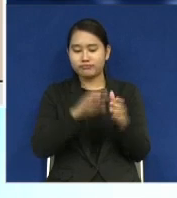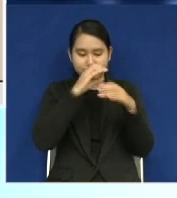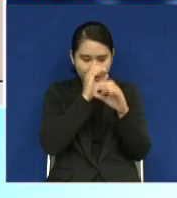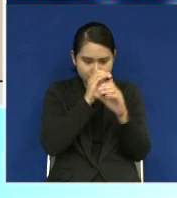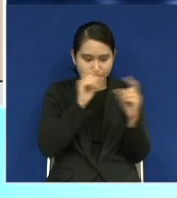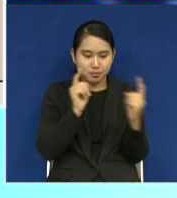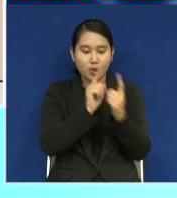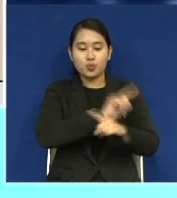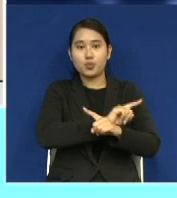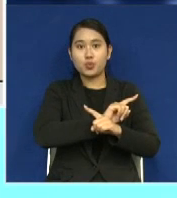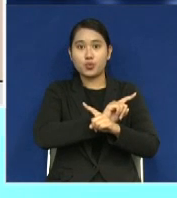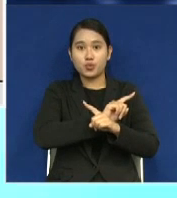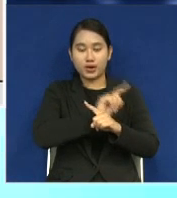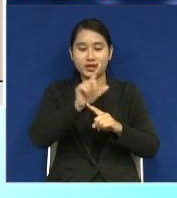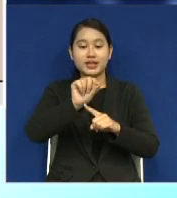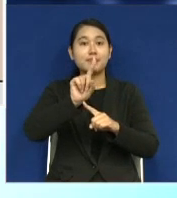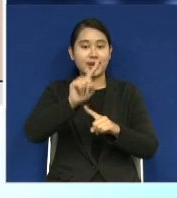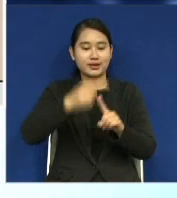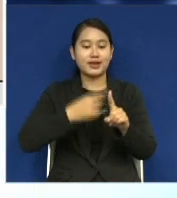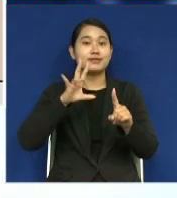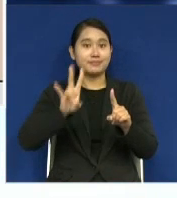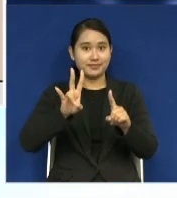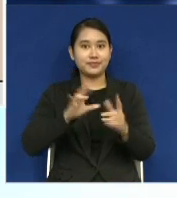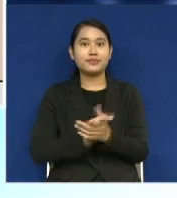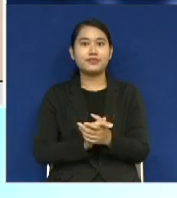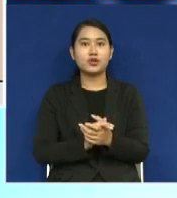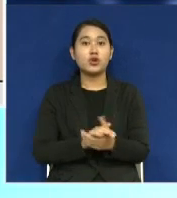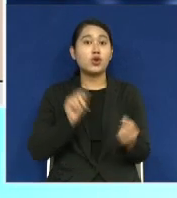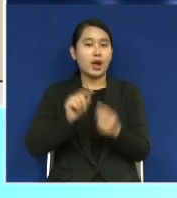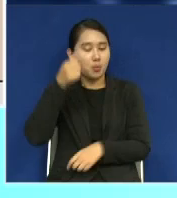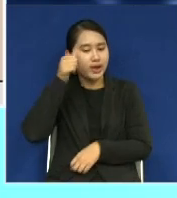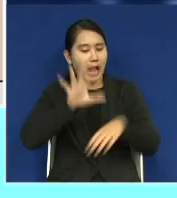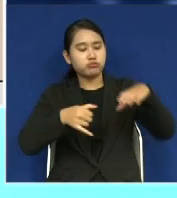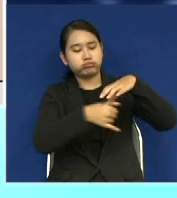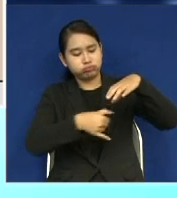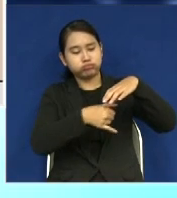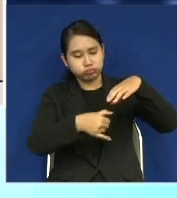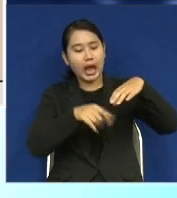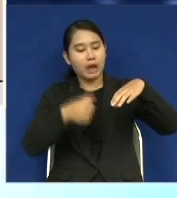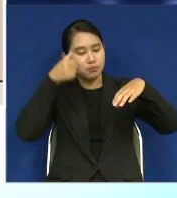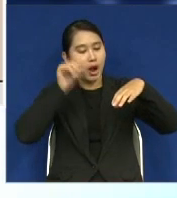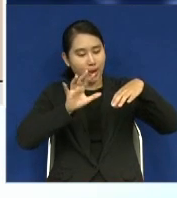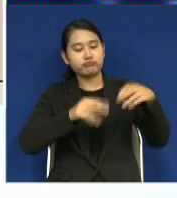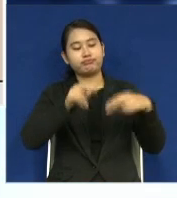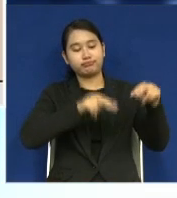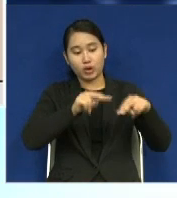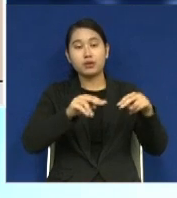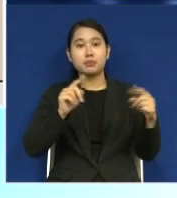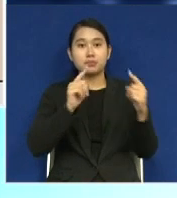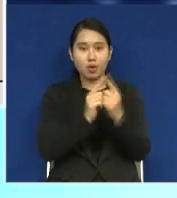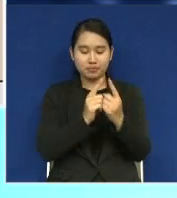ที่1นะคะในวันที่21กรกฎาคมซึ่งเป็นวันที่5ของการกักตัวค่ะทั้ง2รายนี้ไม่มีอาการเ